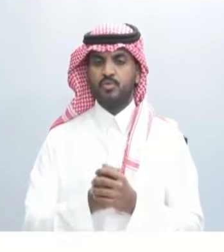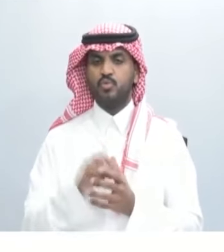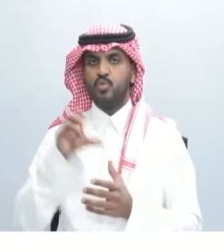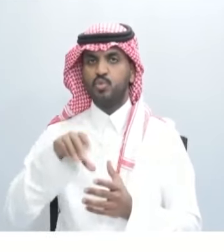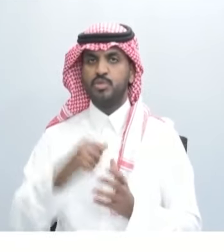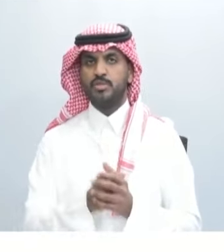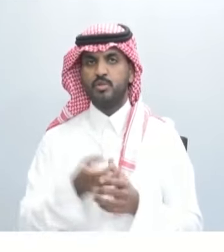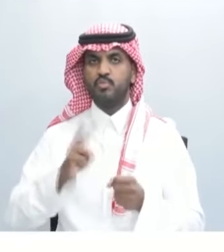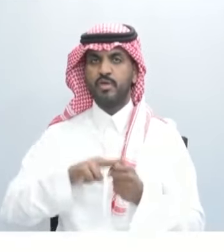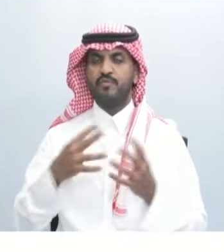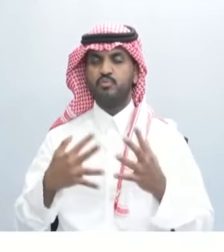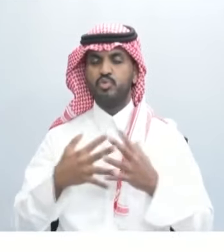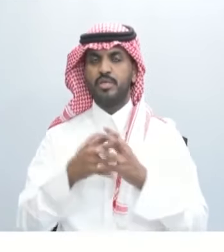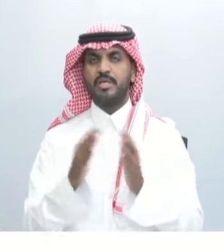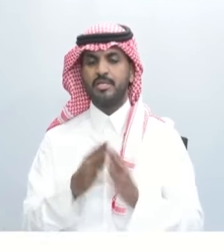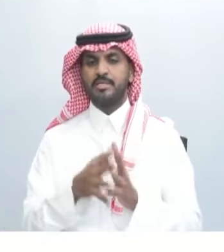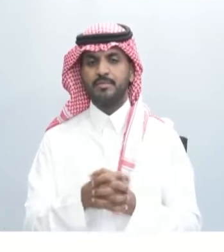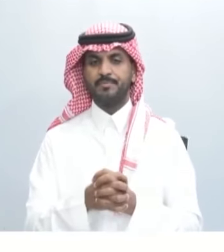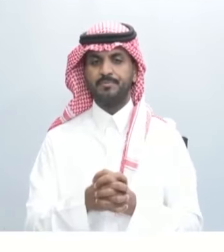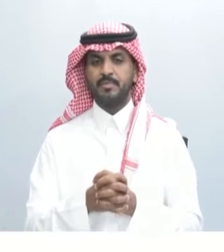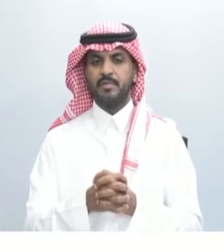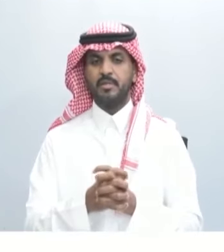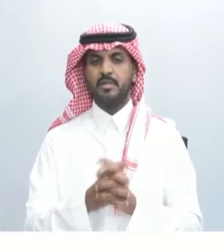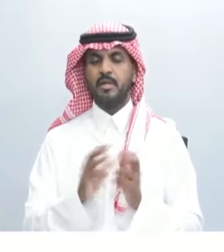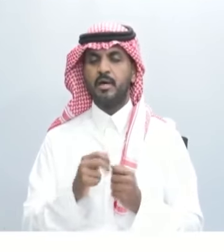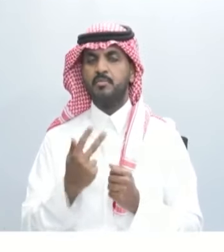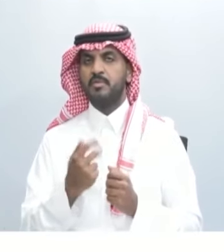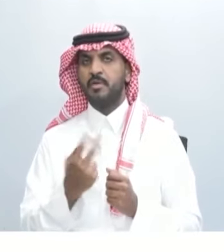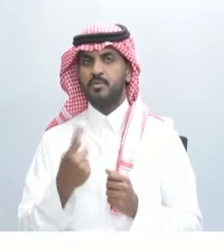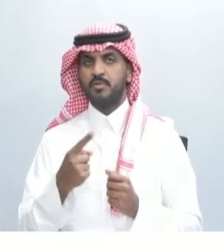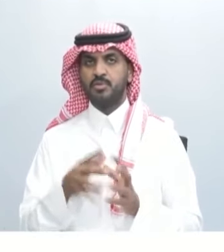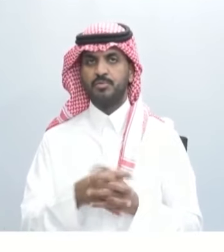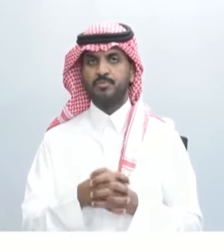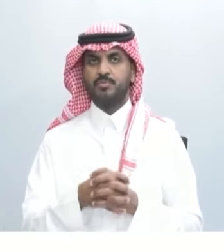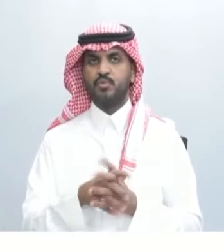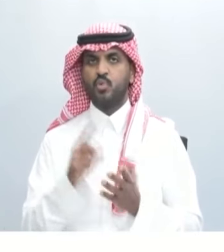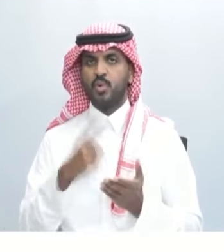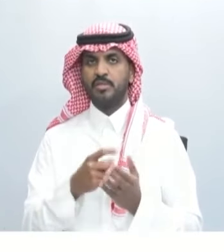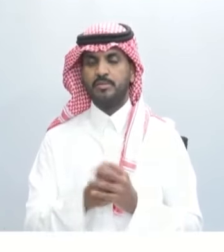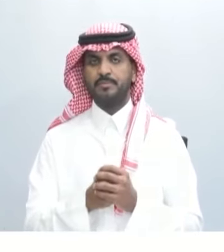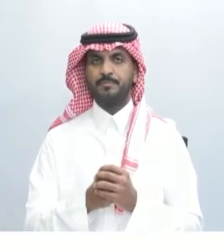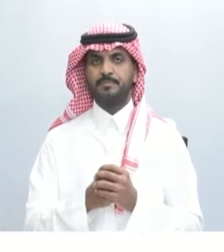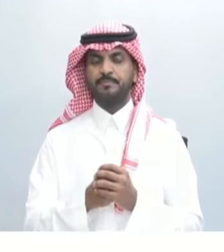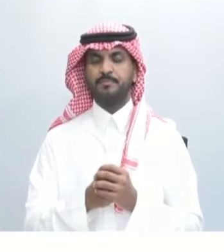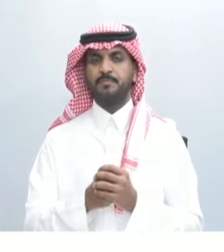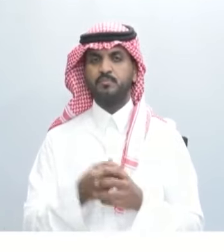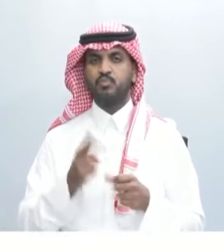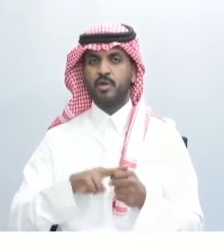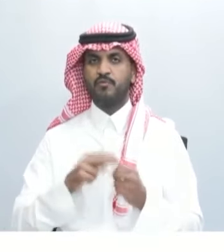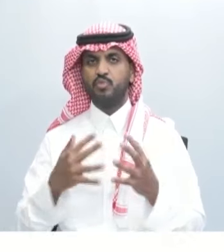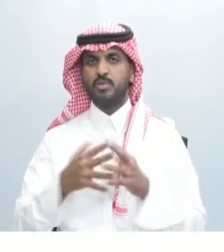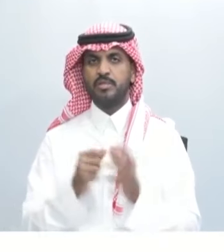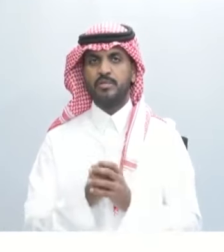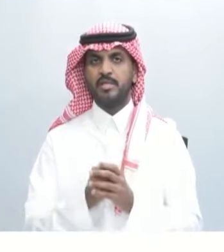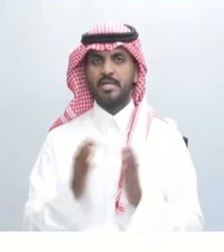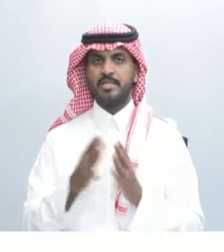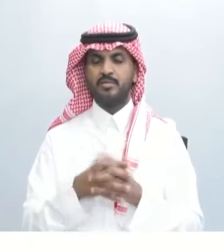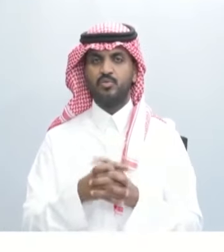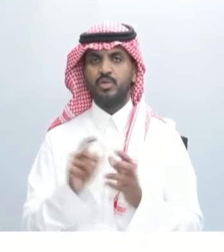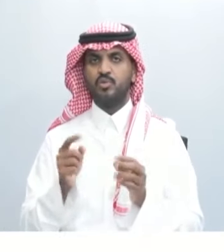اوجد المضاعف المشترك الاصغر للعداد ثمانيه و 12 واحدد المضاعف المشترك الاصغر وهو